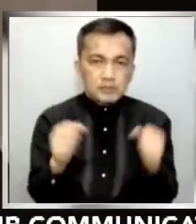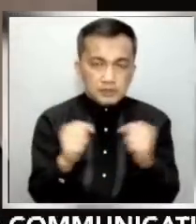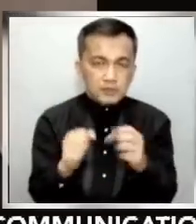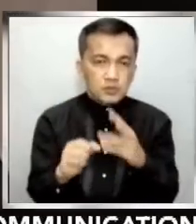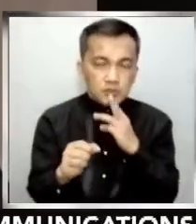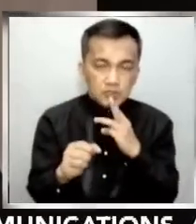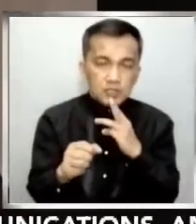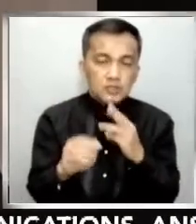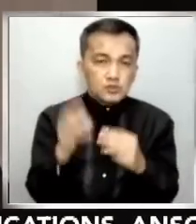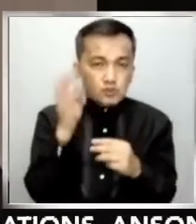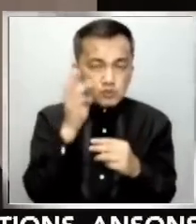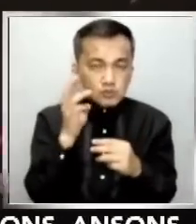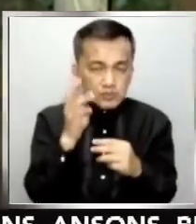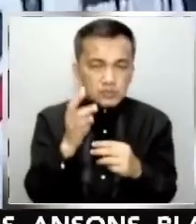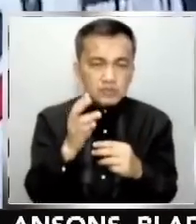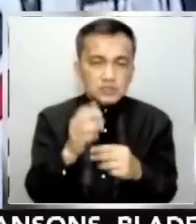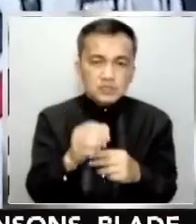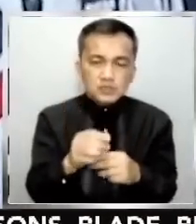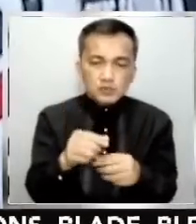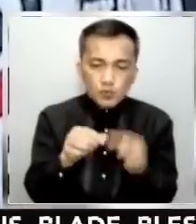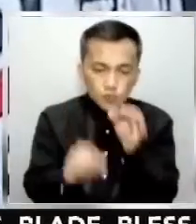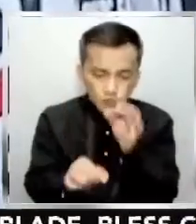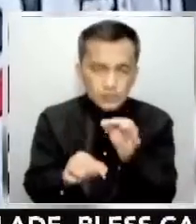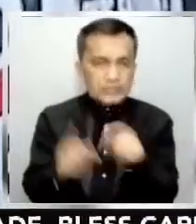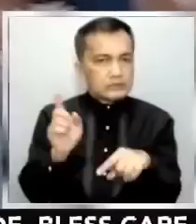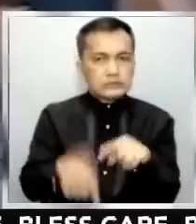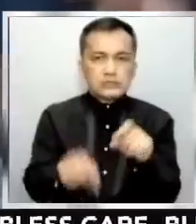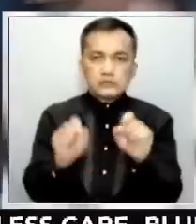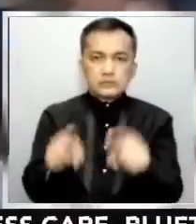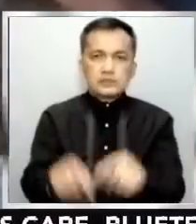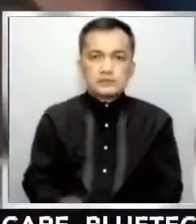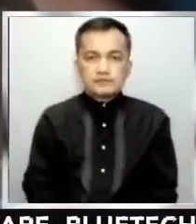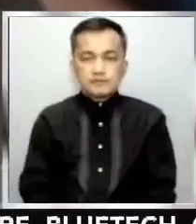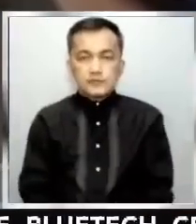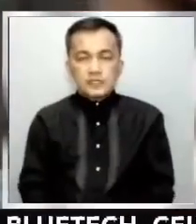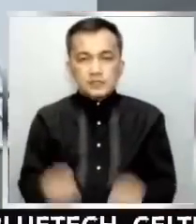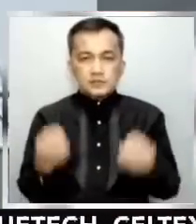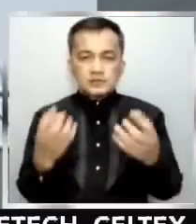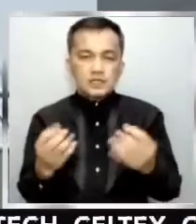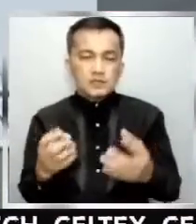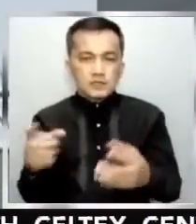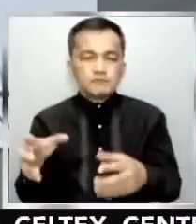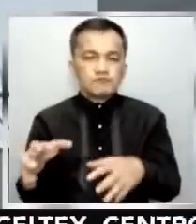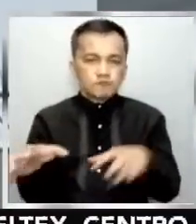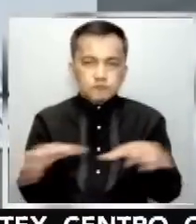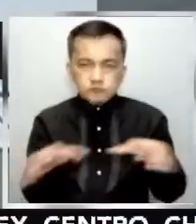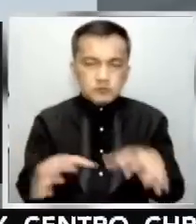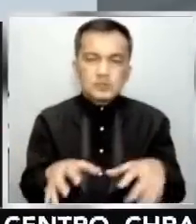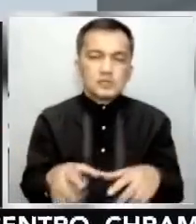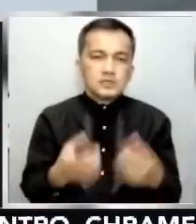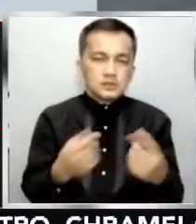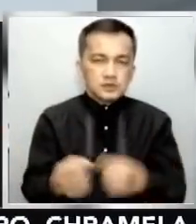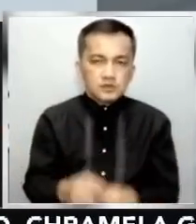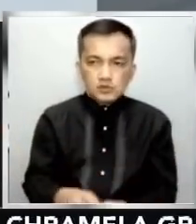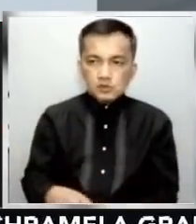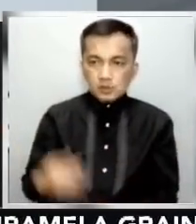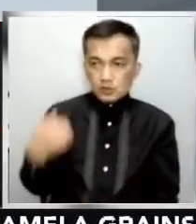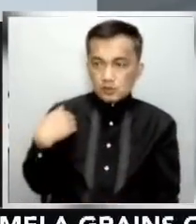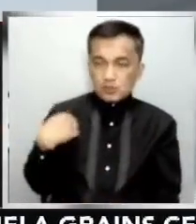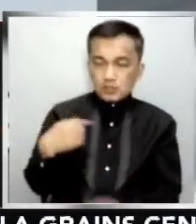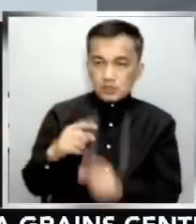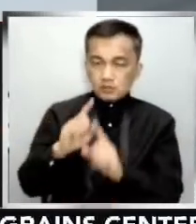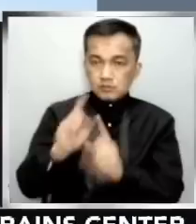drinks. Eh, hindi kami makabenta. Kaya may mga kaliwat ka ng pagkilos na. Hanggat walang immediate action na nangyayari dito,